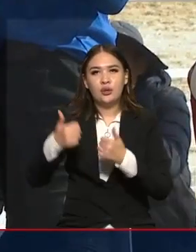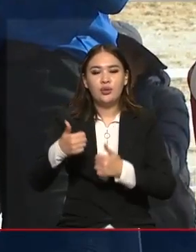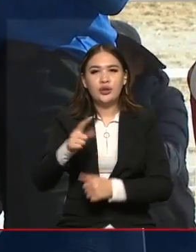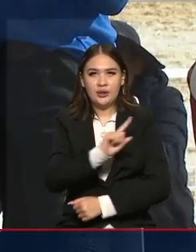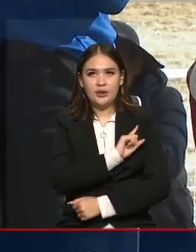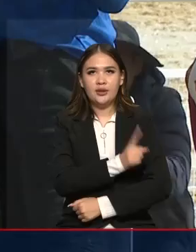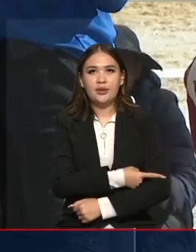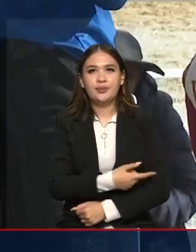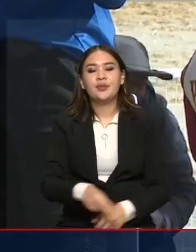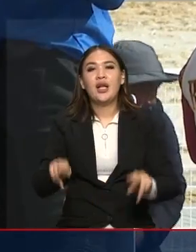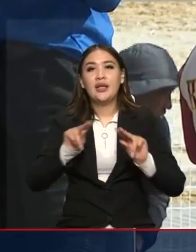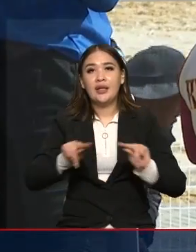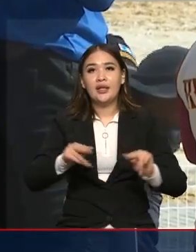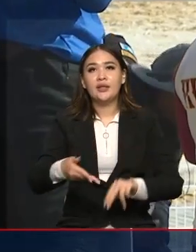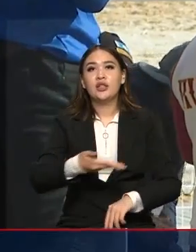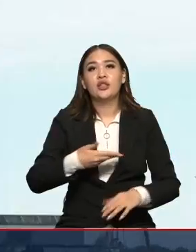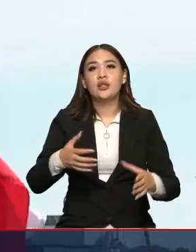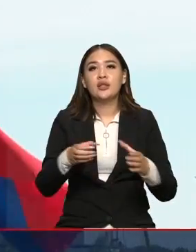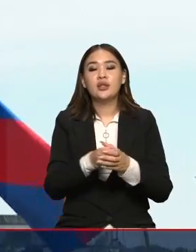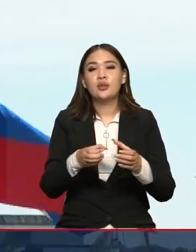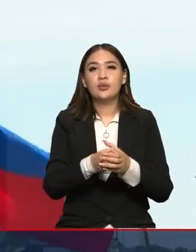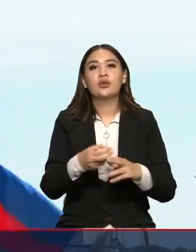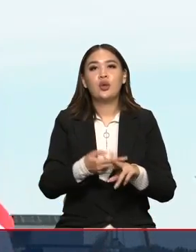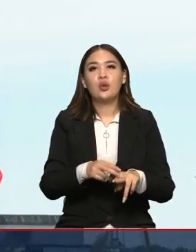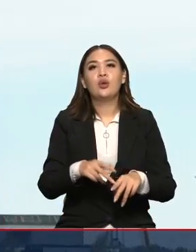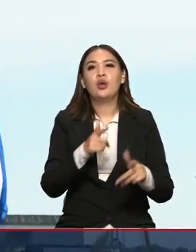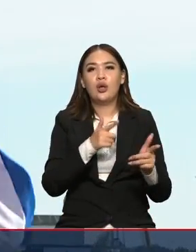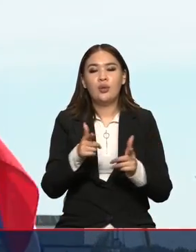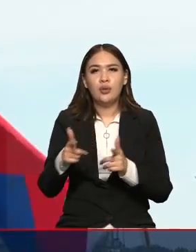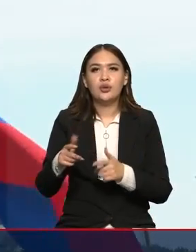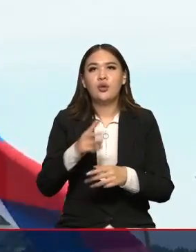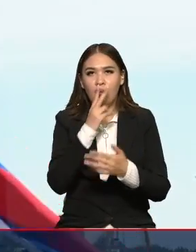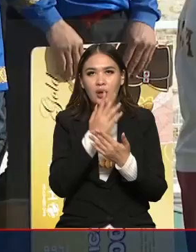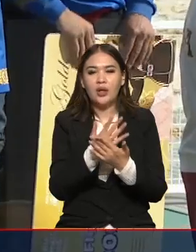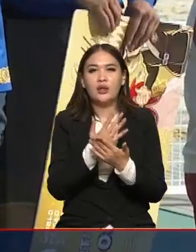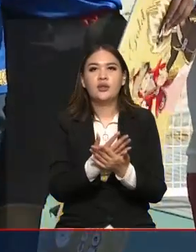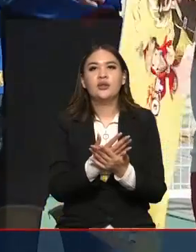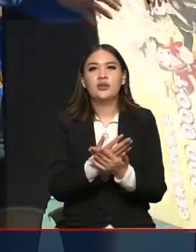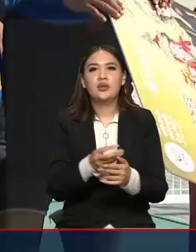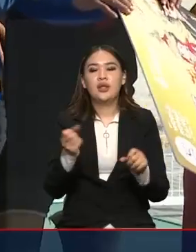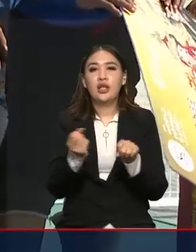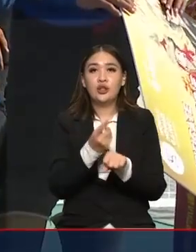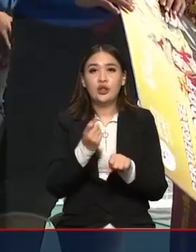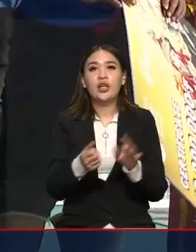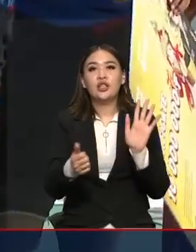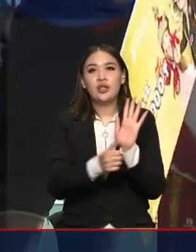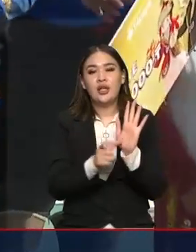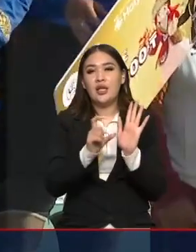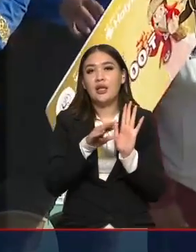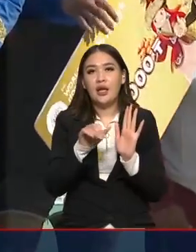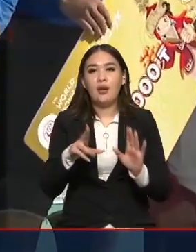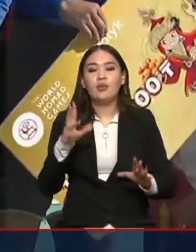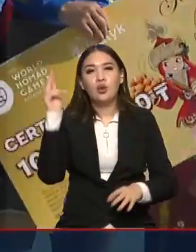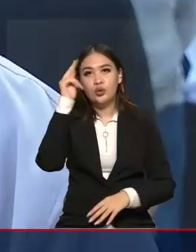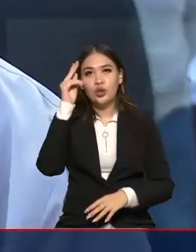словам тренера нашей национальной сборной Абылая Манкеева, хорошая подготовка дала свои результаты. Команда прошла 6 этапов